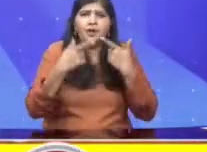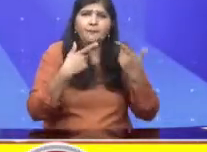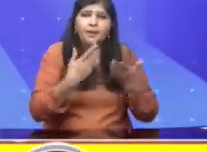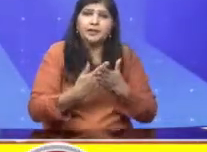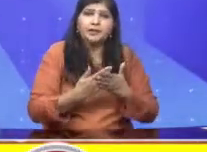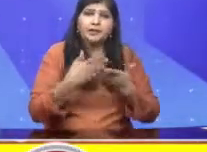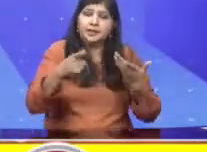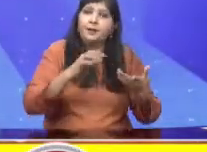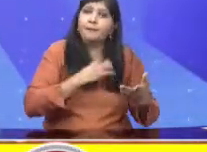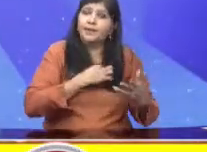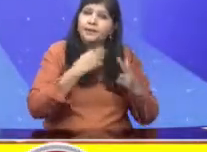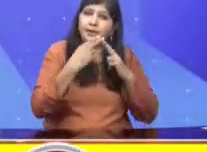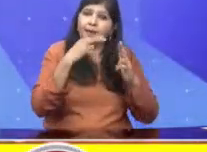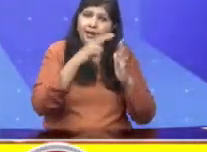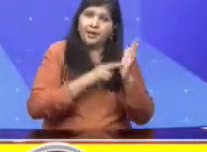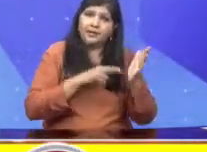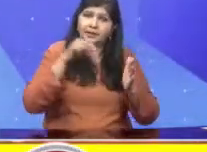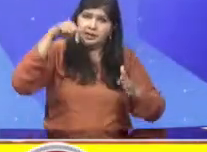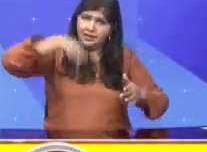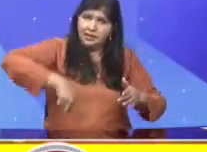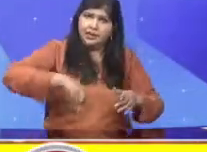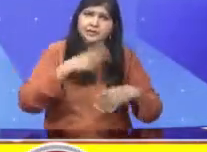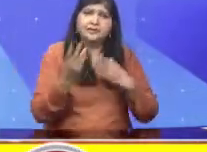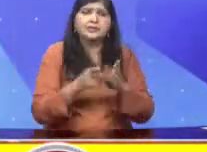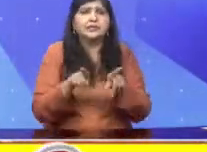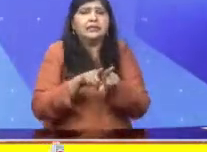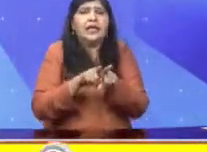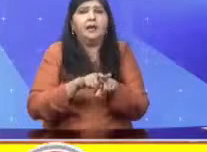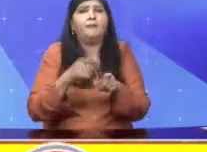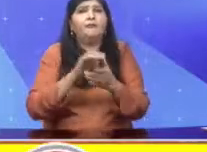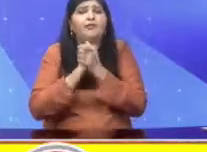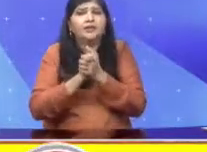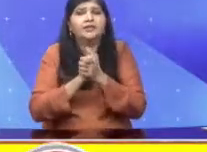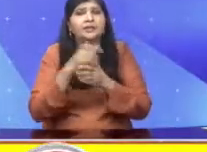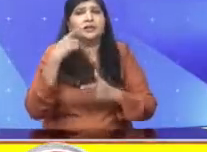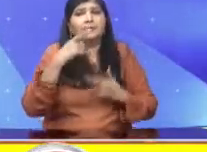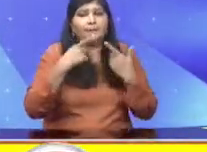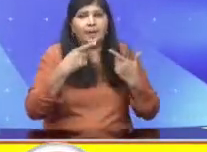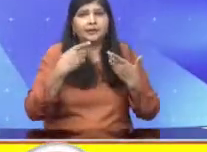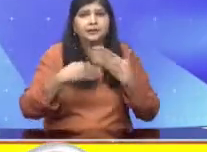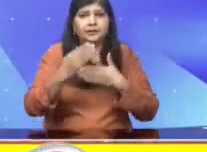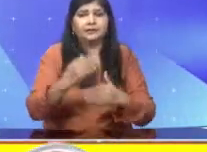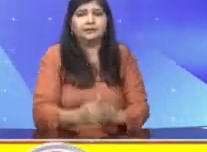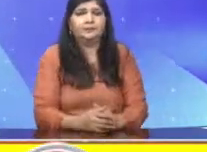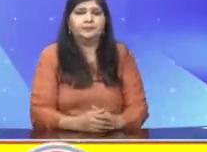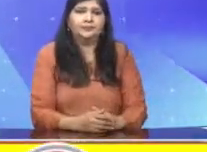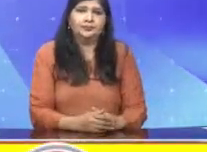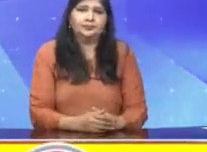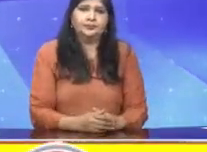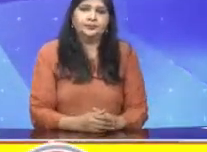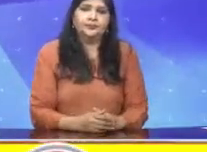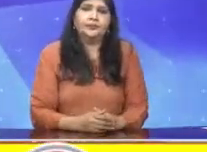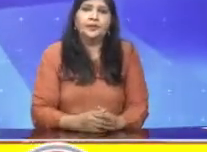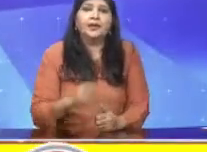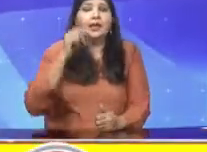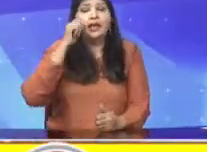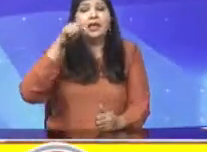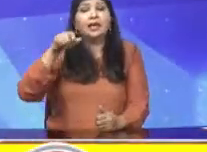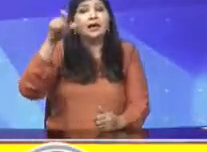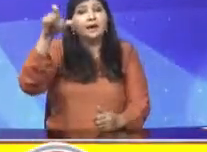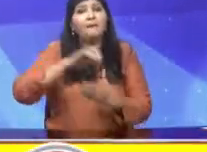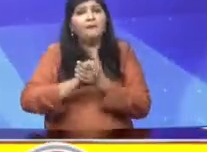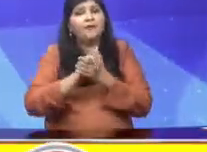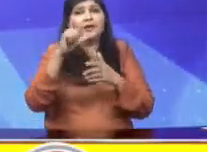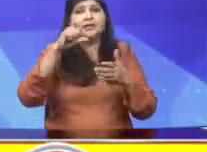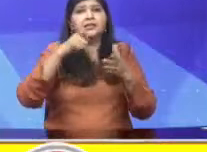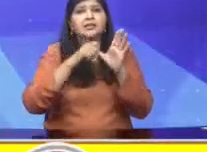यही तो मन की बात है। आज भी ऐसे ही कुछ और साथियों के बारे में हम बात करते हैं। एक साथी चंडिगर्द शहर